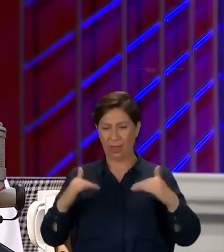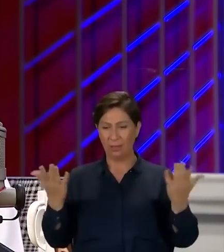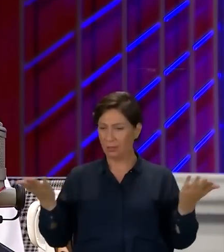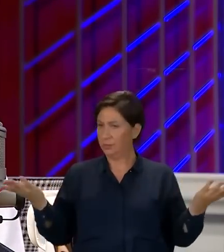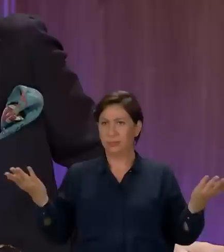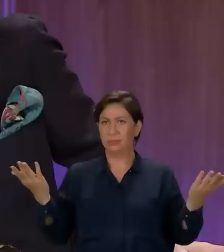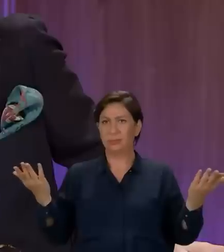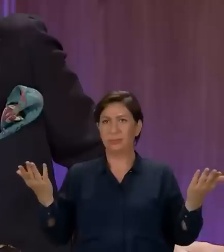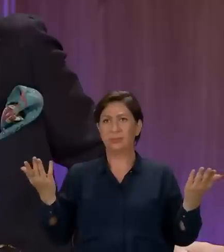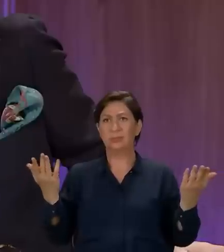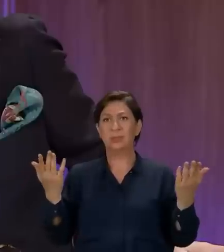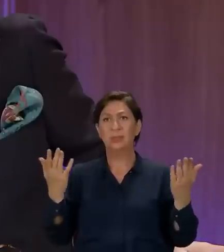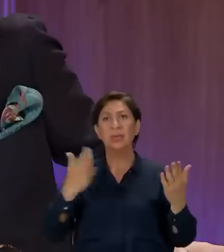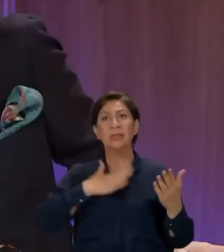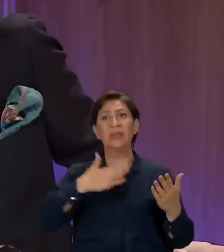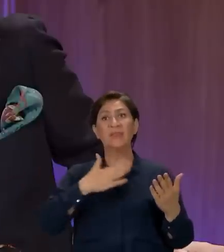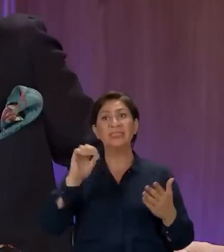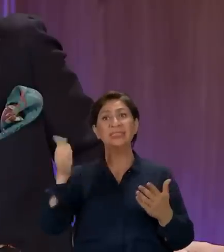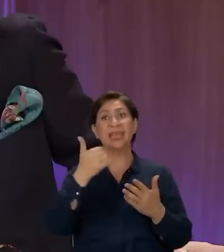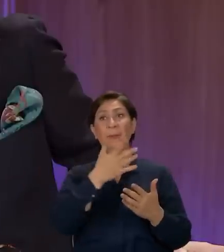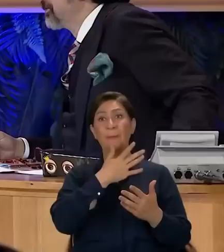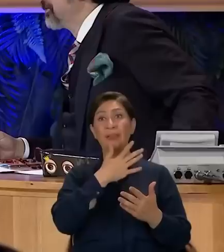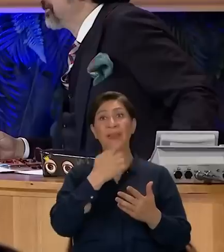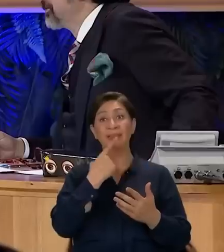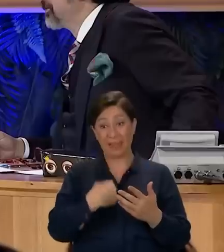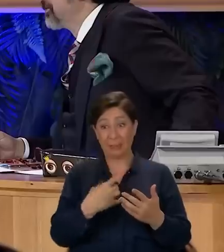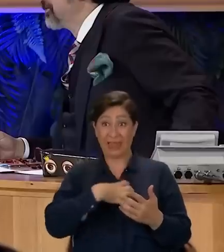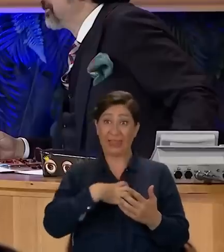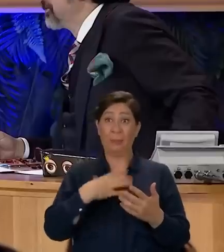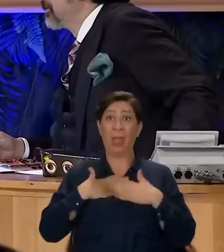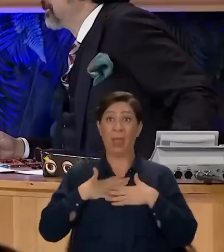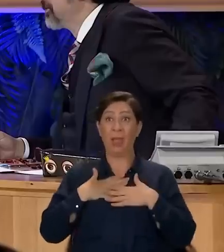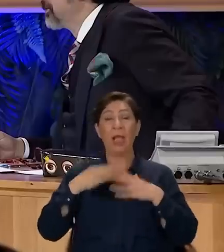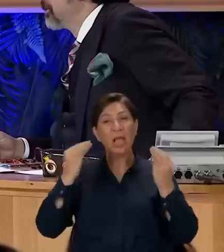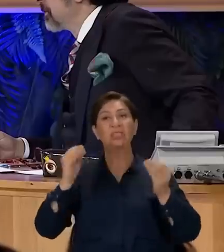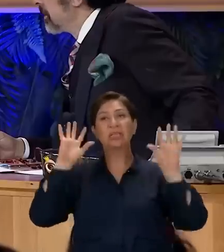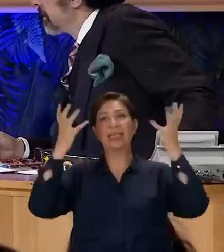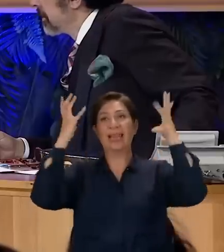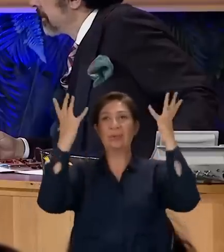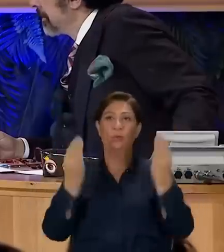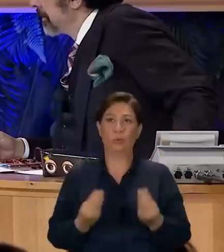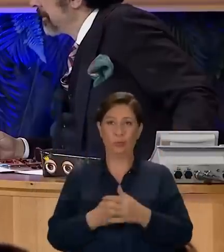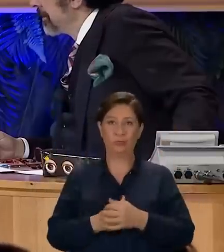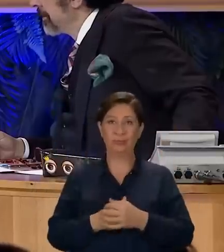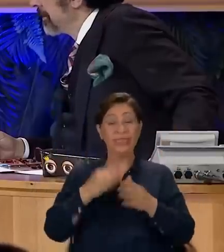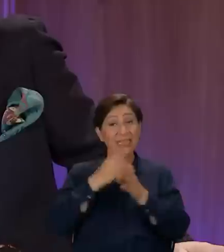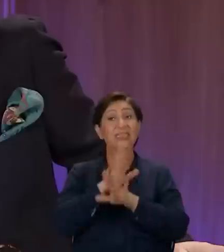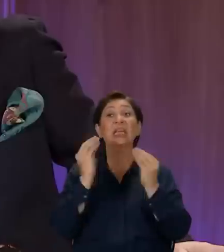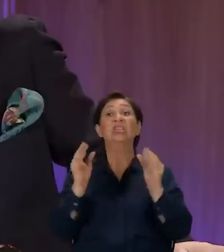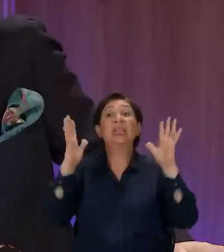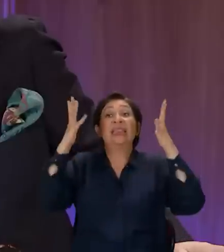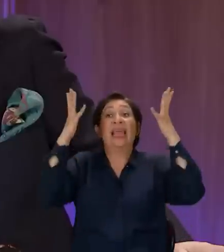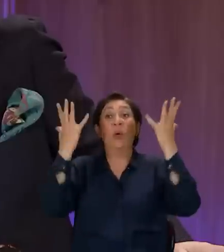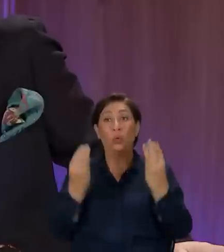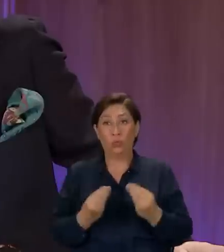dedim. Aldığın nefesin değerini bil. Ve iyice delirdim. Gerçekten iyice delirdim.